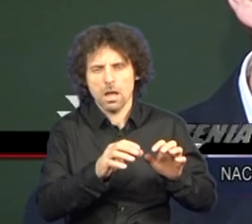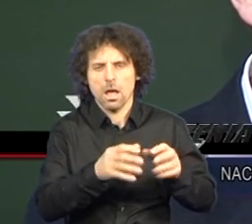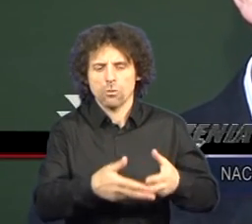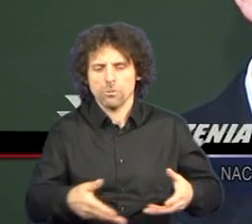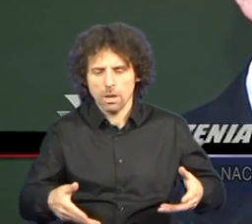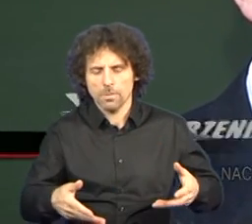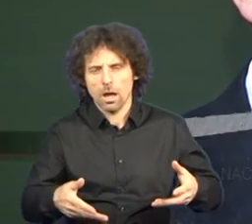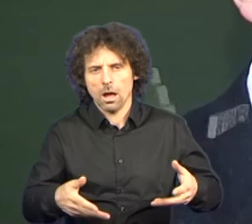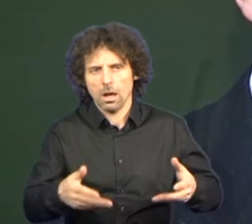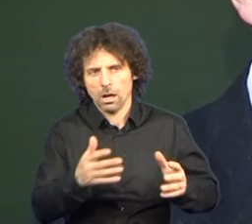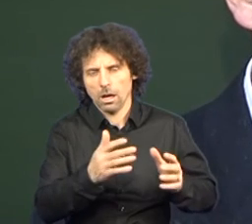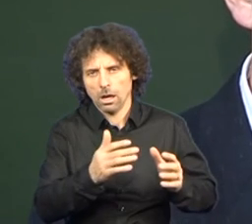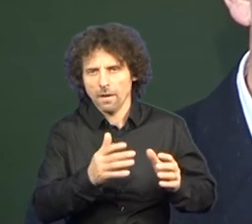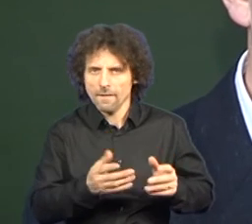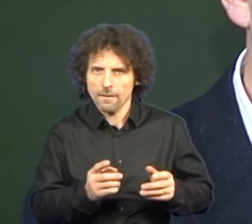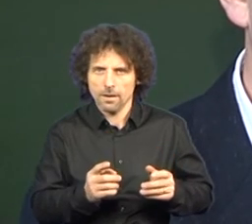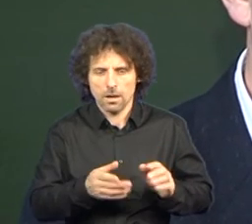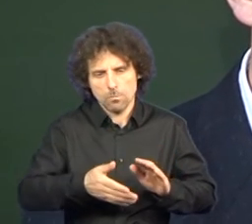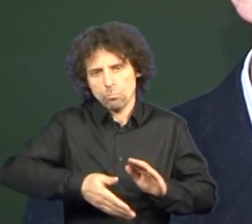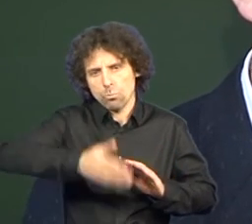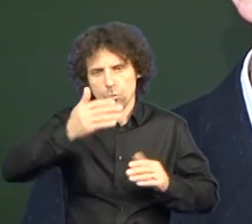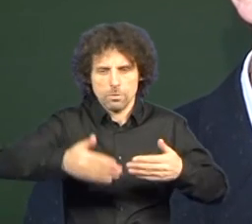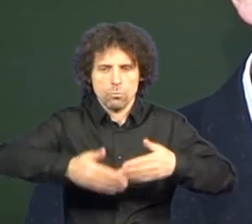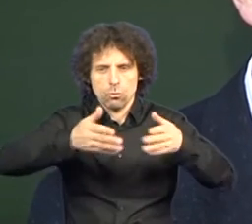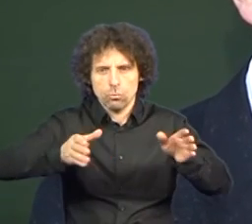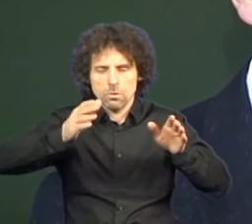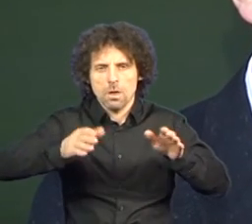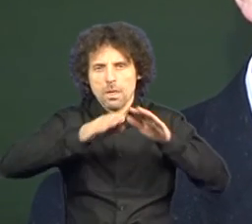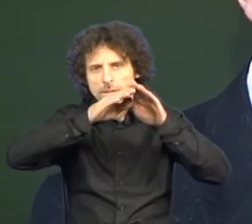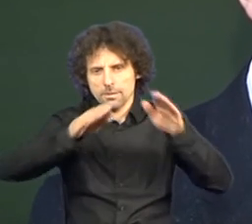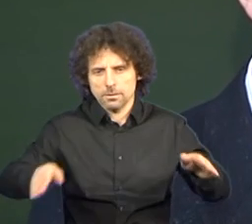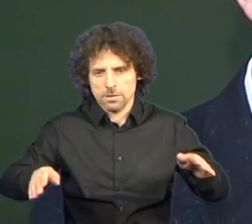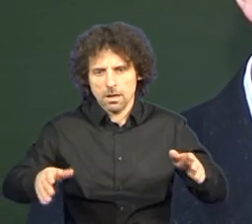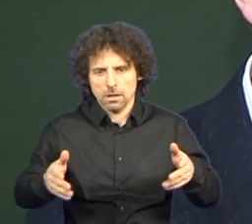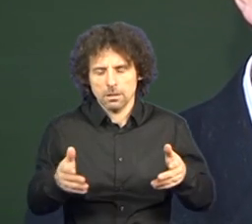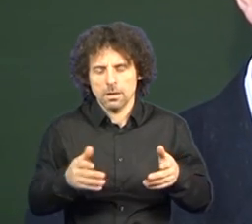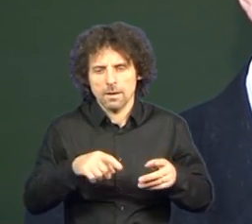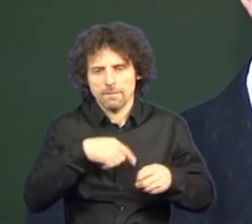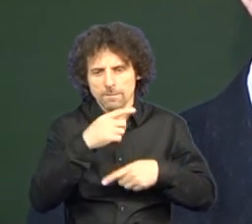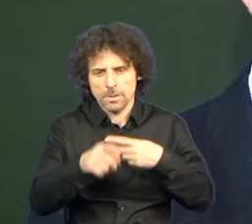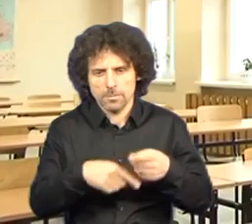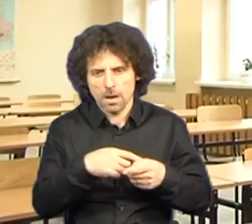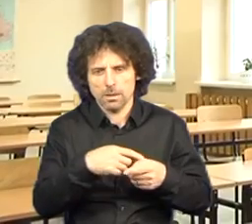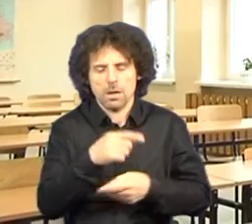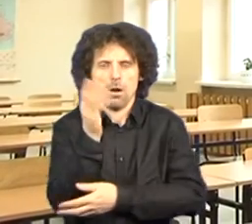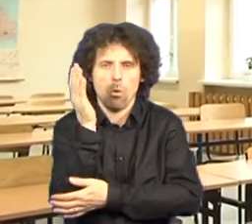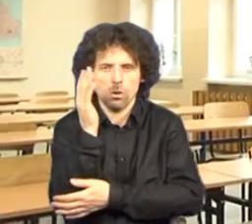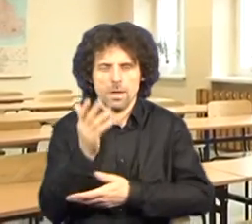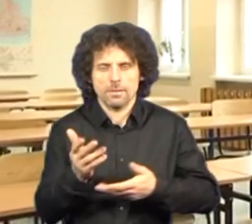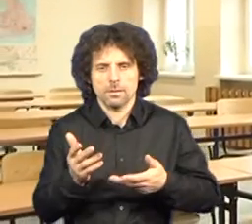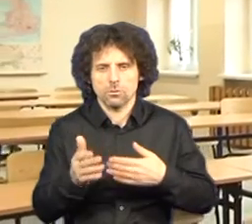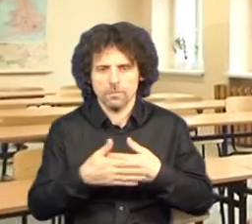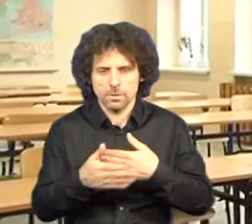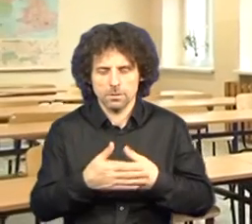izolacją przeciwwilgocią przyziemia, docieplenie stropodachu, wymiana stolarki dziowej, wymiana stolarki okiennej, tej,